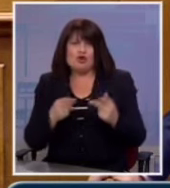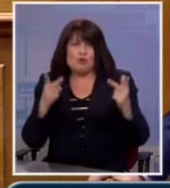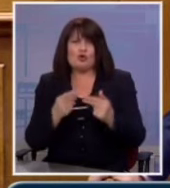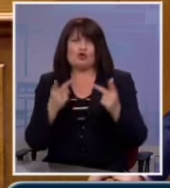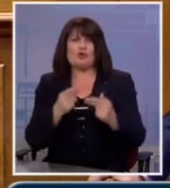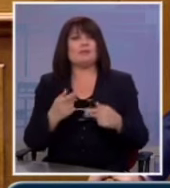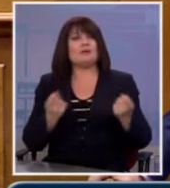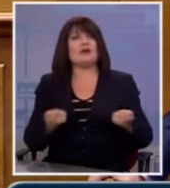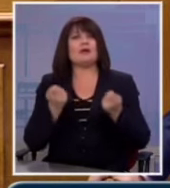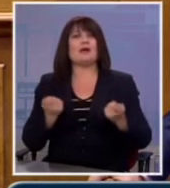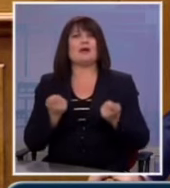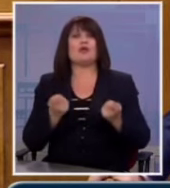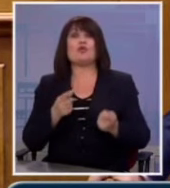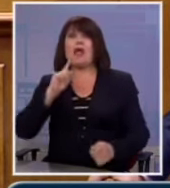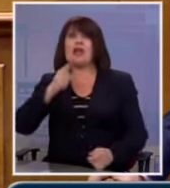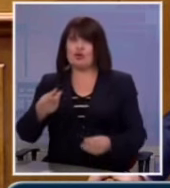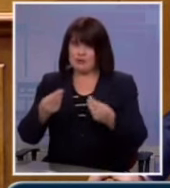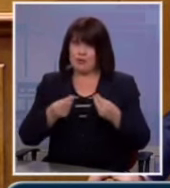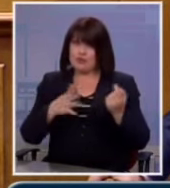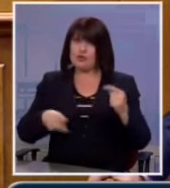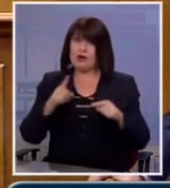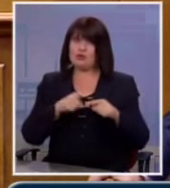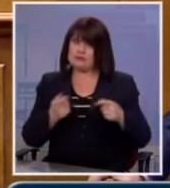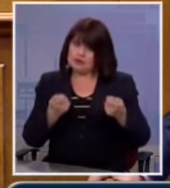να υλοποιήσουμε ακριβώς αυτή την εντολή που πήραμε.